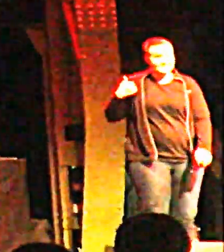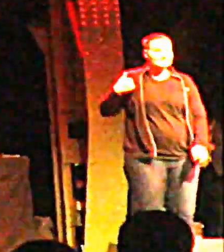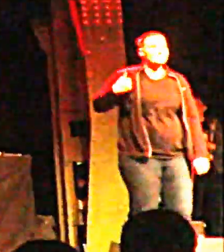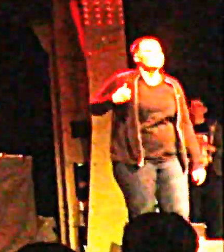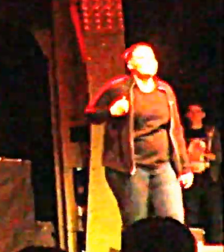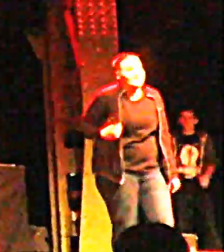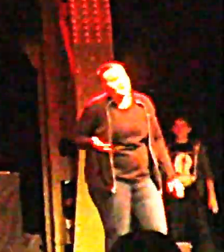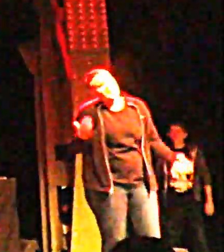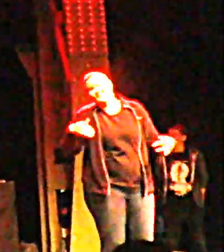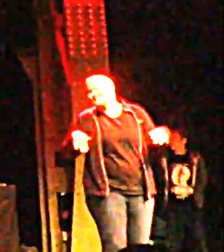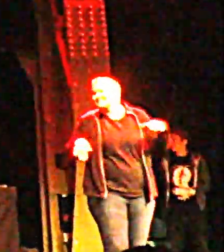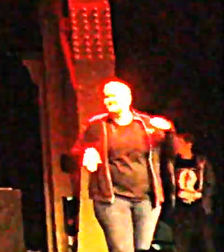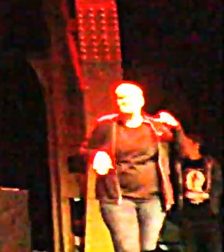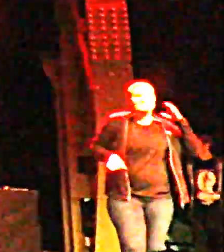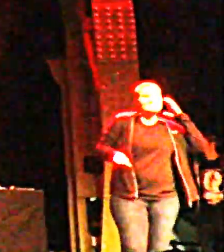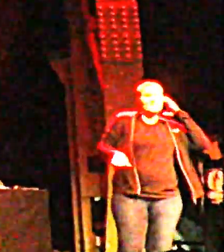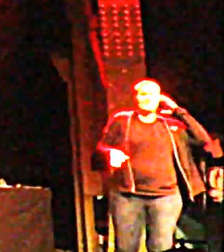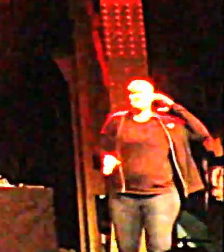Ey, DJ.